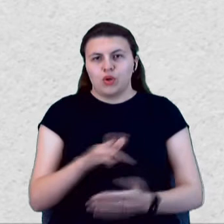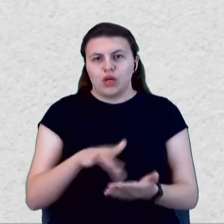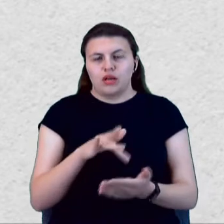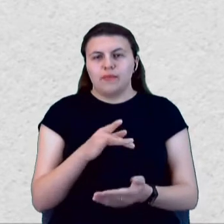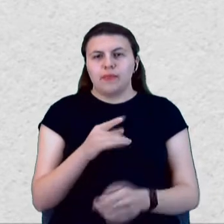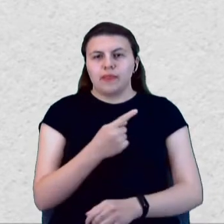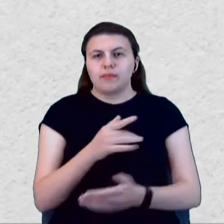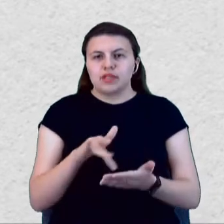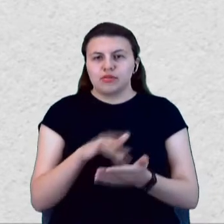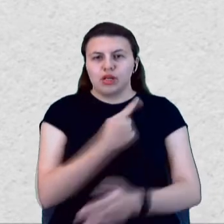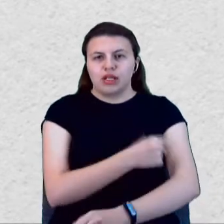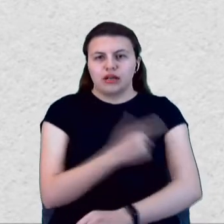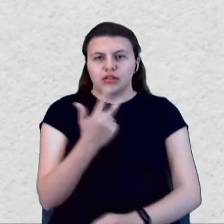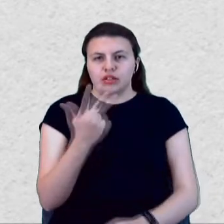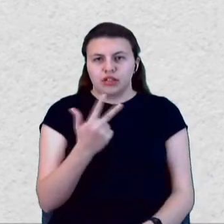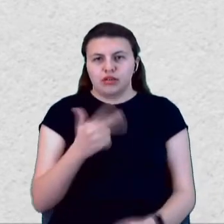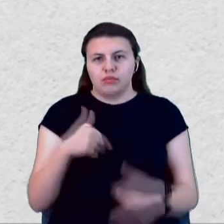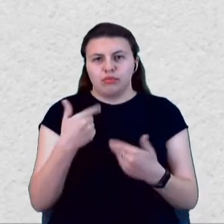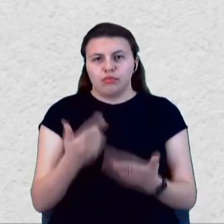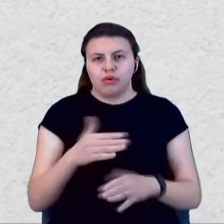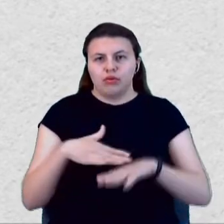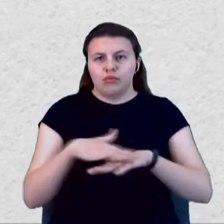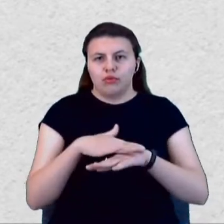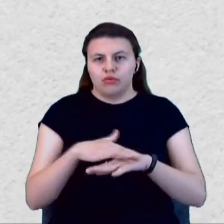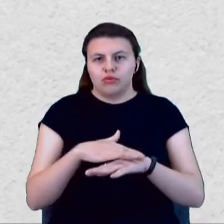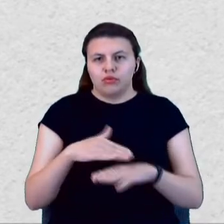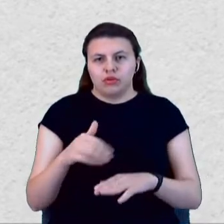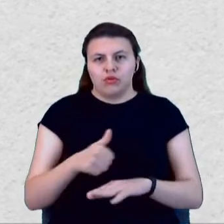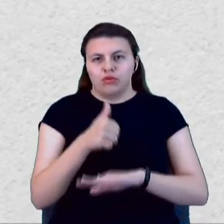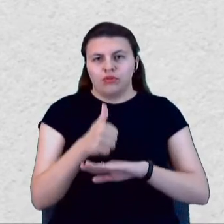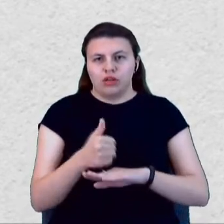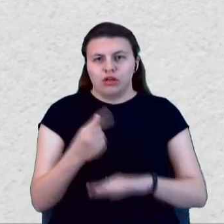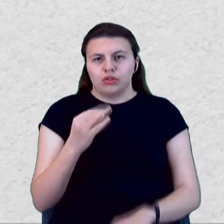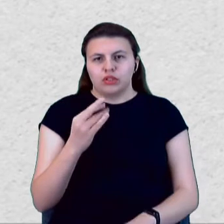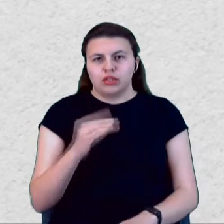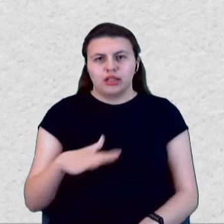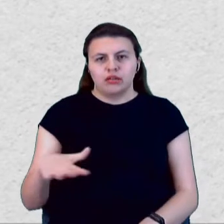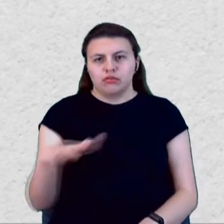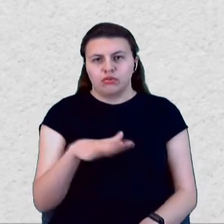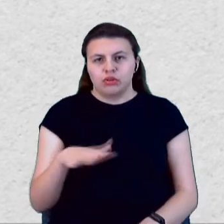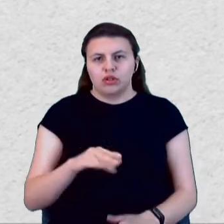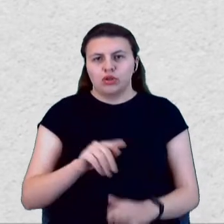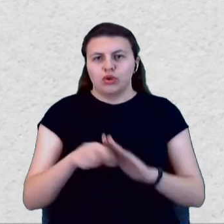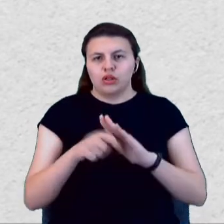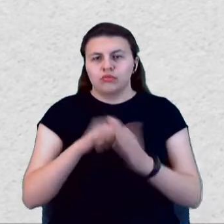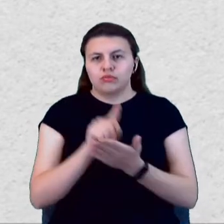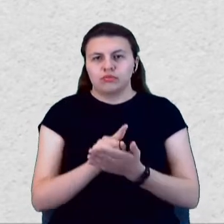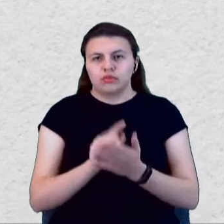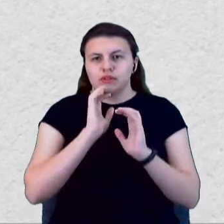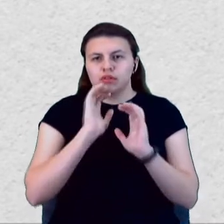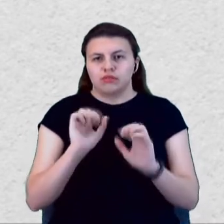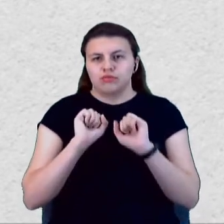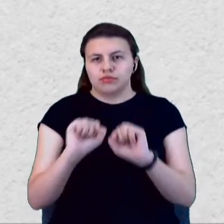програмних кроків. Громада – головна одиниця територіальної розбудови держави. Донеччина має стати краєм, захищеним та мирним, безпечним